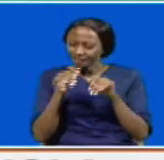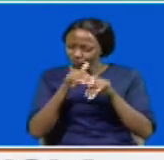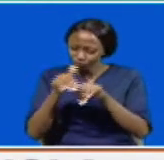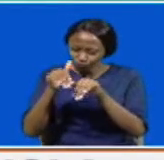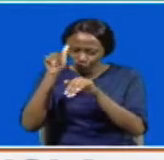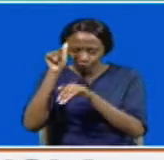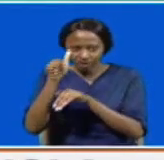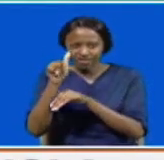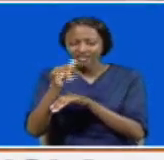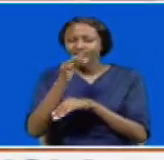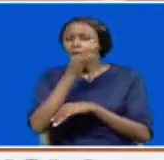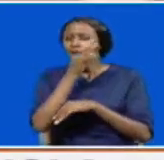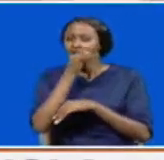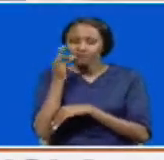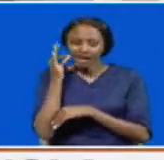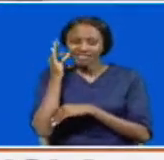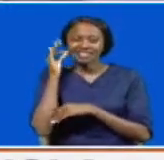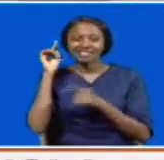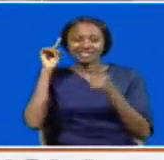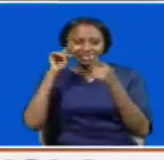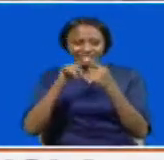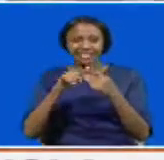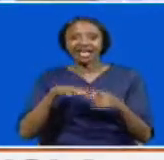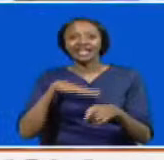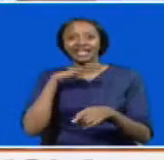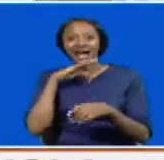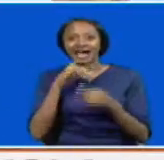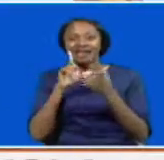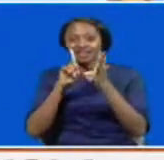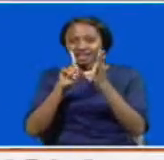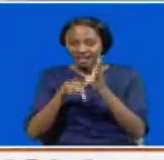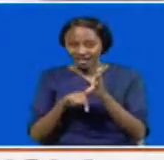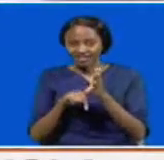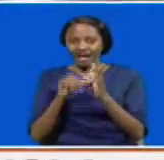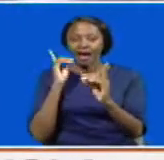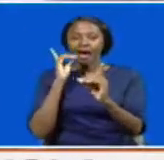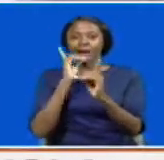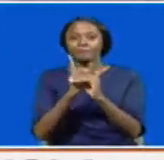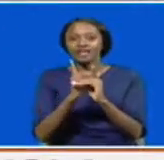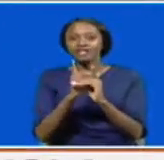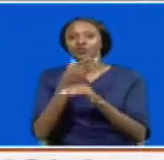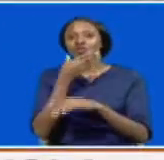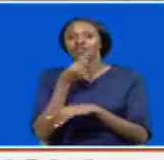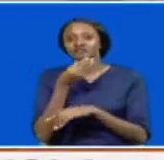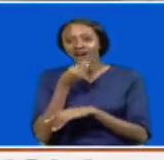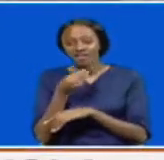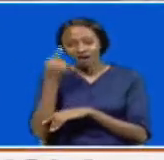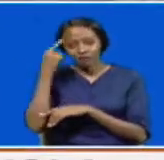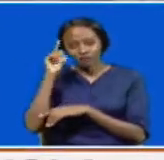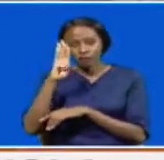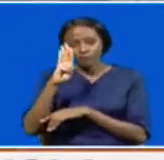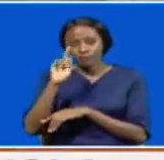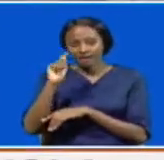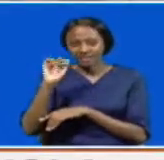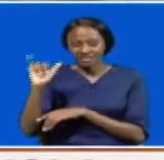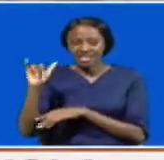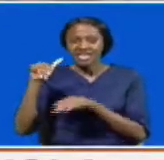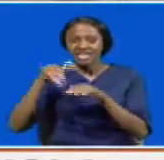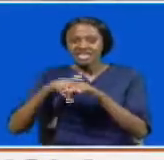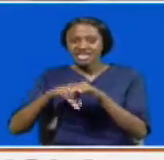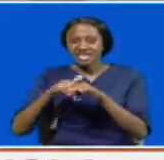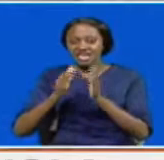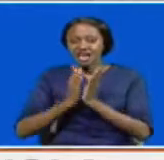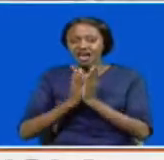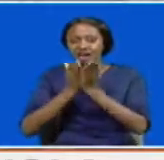ya kutokula hadi kufa. Siku chache baadaye akakutana na babake Betty kisadfa tu katika kivuko cha feri